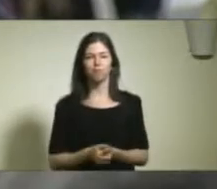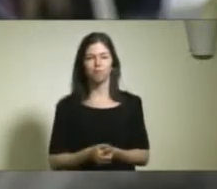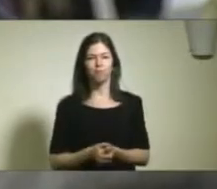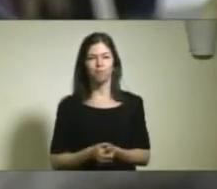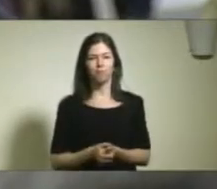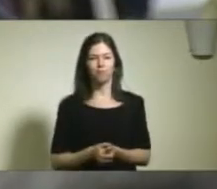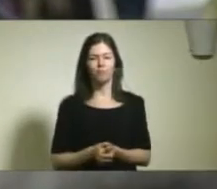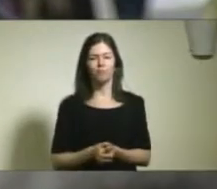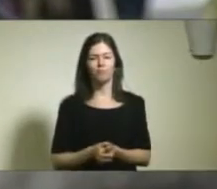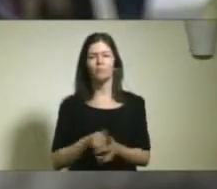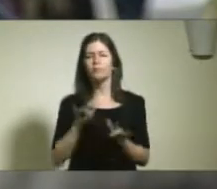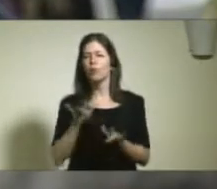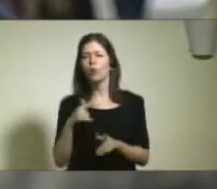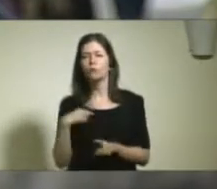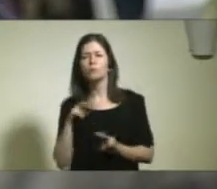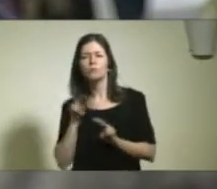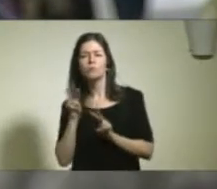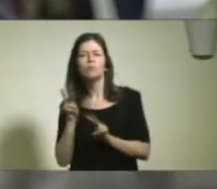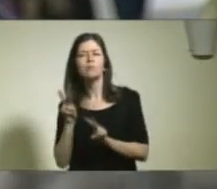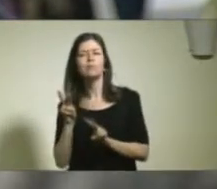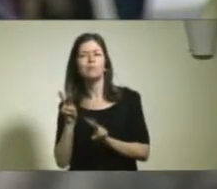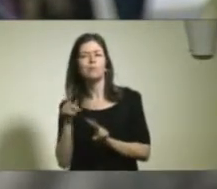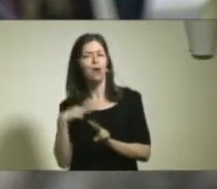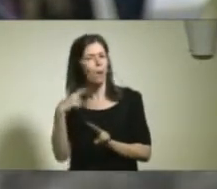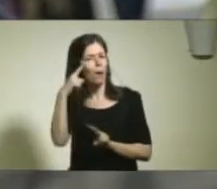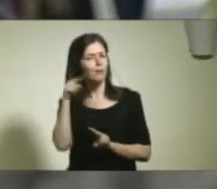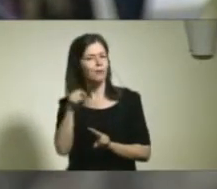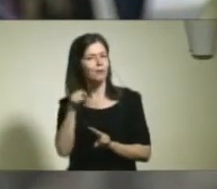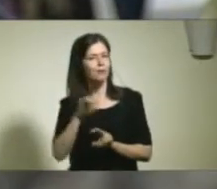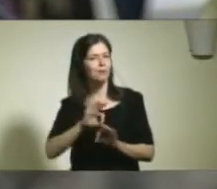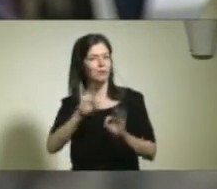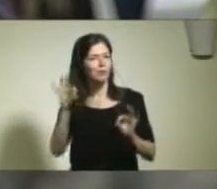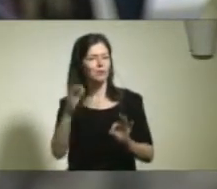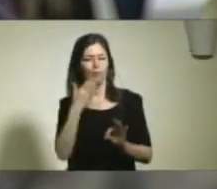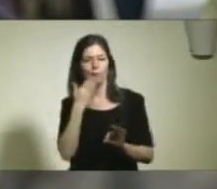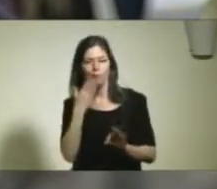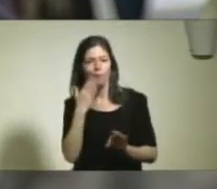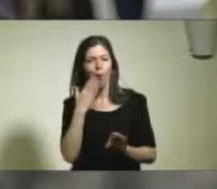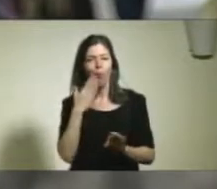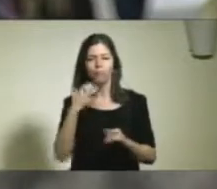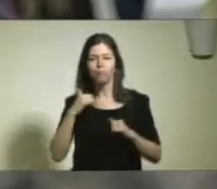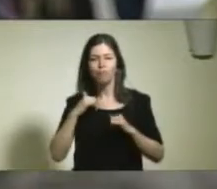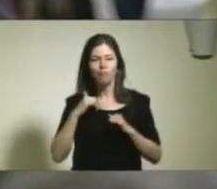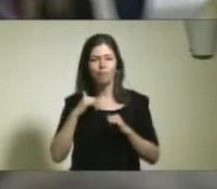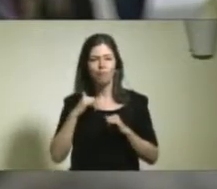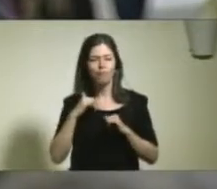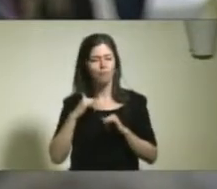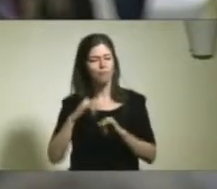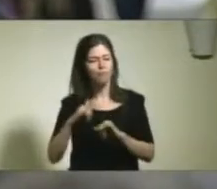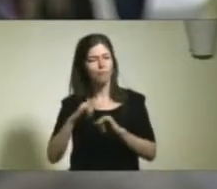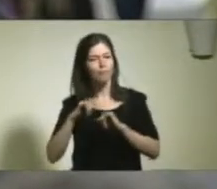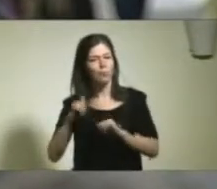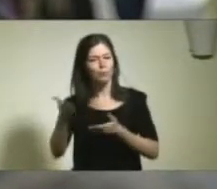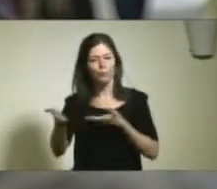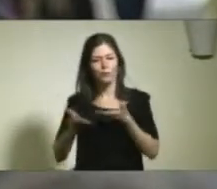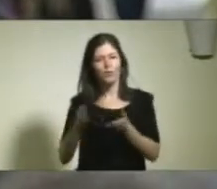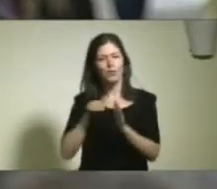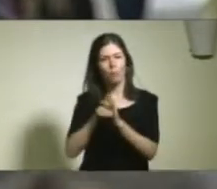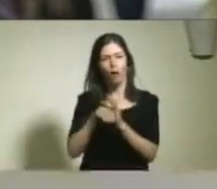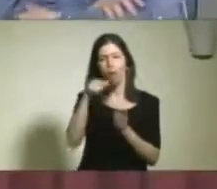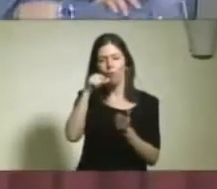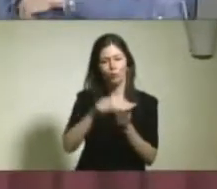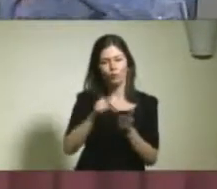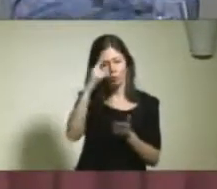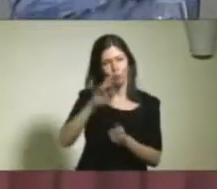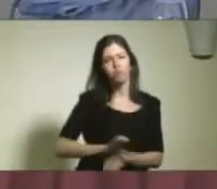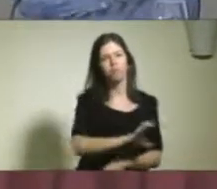à ce niveau, parce que je trouve que ce serait une excellente façon de continuer à promouvoir l'idée des services bancaires postaux à